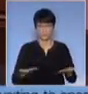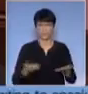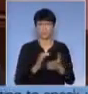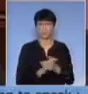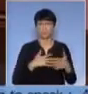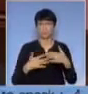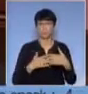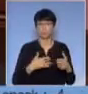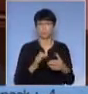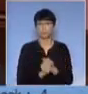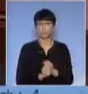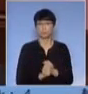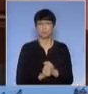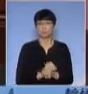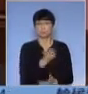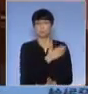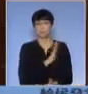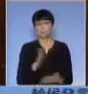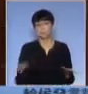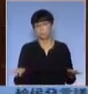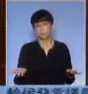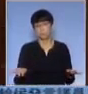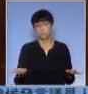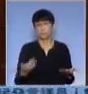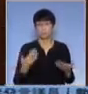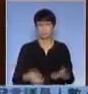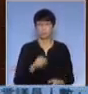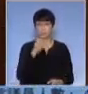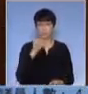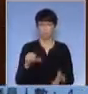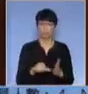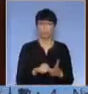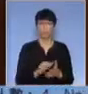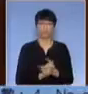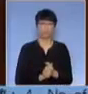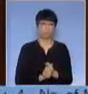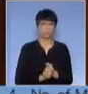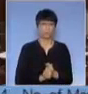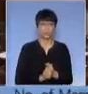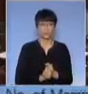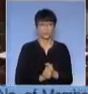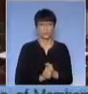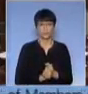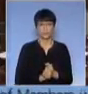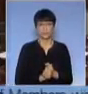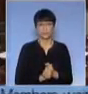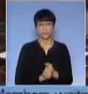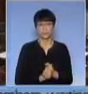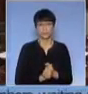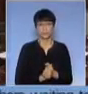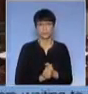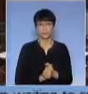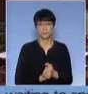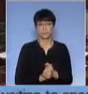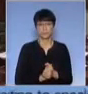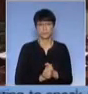係唔需要面對後果，這個就係我哋而家香港最大嘅問題。多謝。 局長有冇補充？ 主